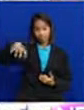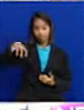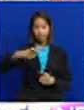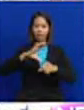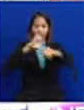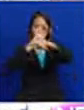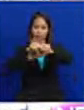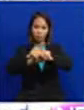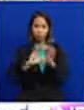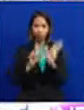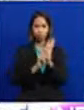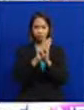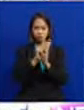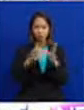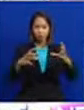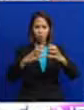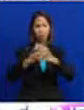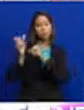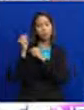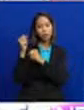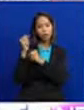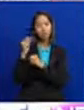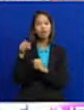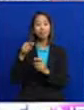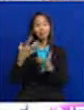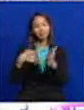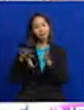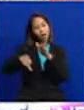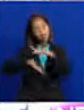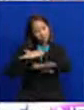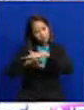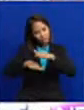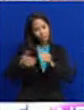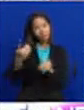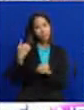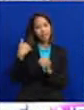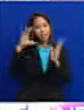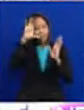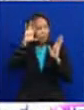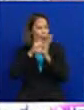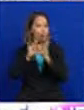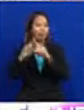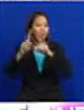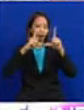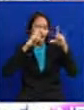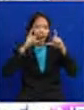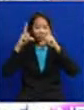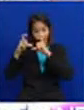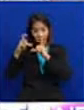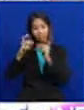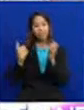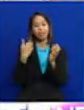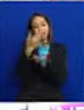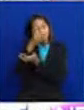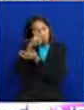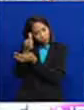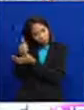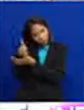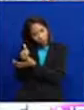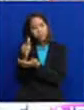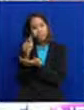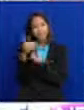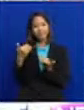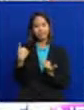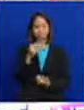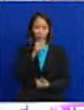จับแกนนำและกลุ่มผู้ก่อเหตุตามพยานหลักฐานนะคะทั้งภาพนิ่งภาพวิดีโอที่ตำรวจชุดสืบสวนสอบสวนบันทึกไว้และจากการส